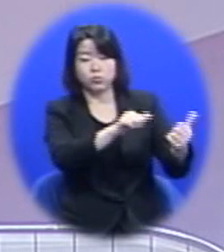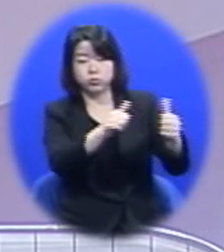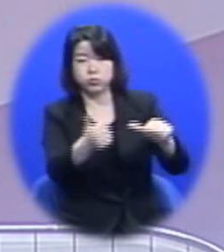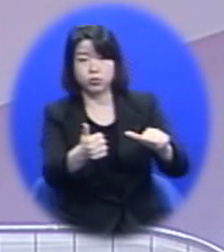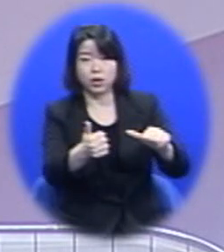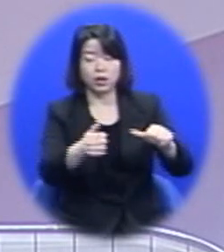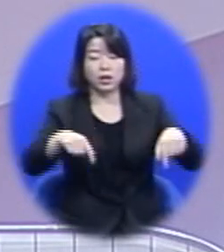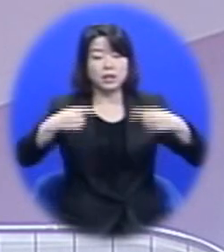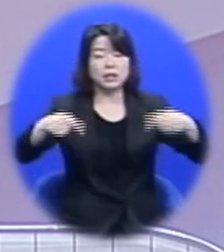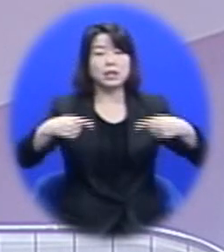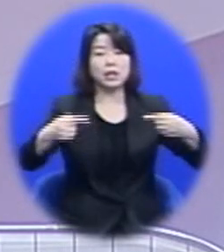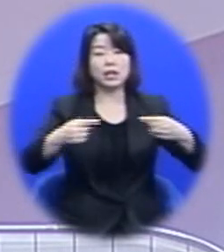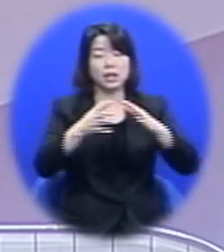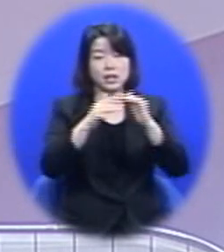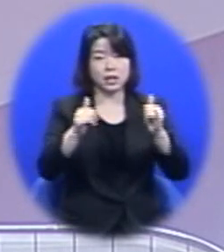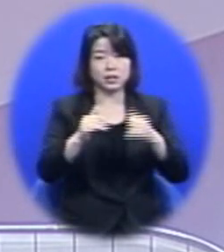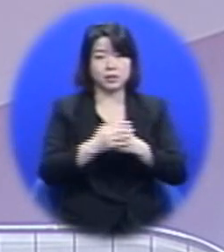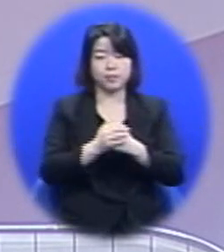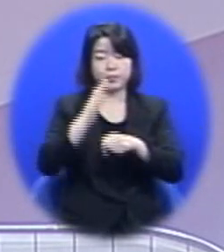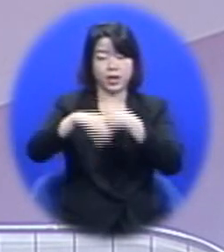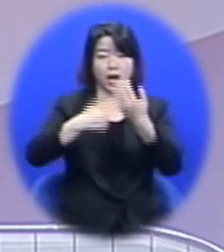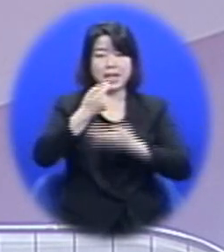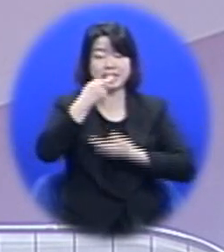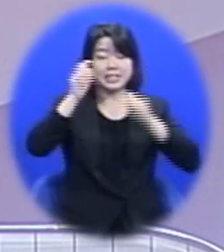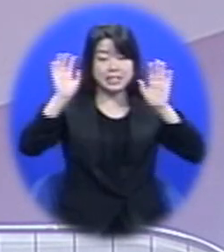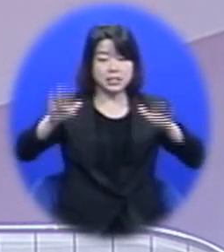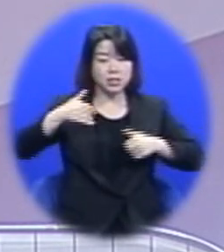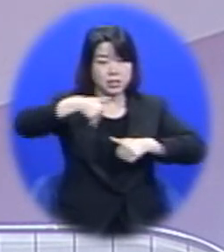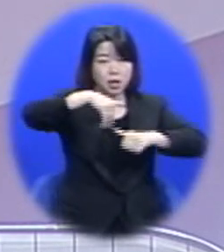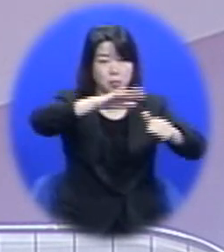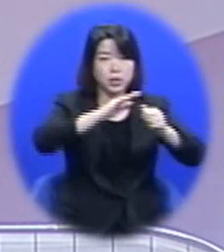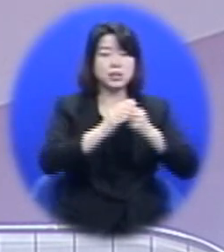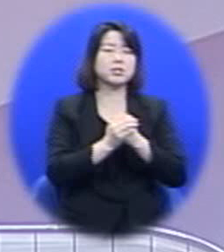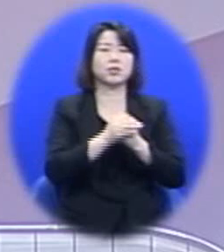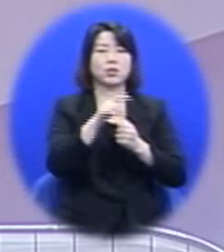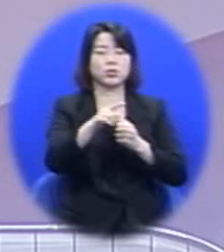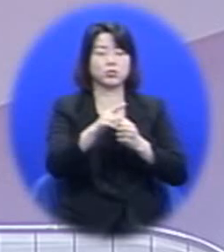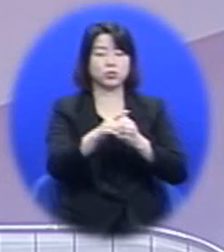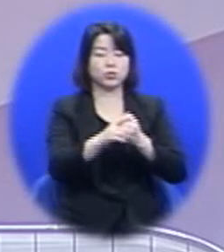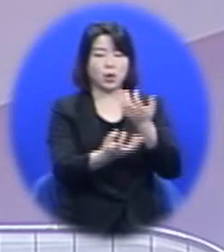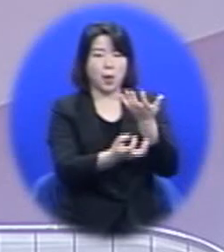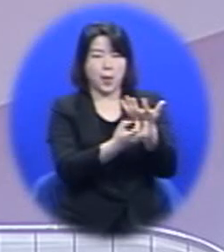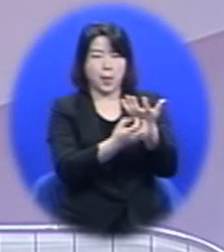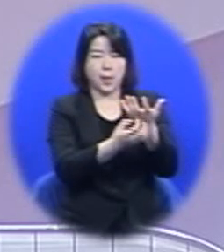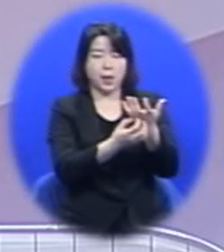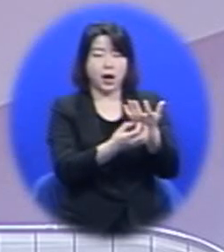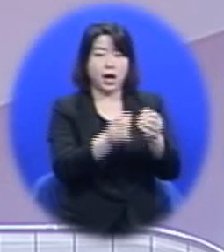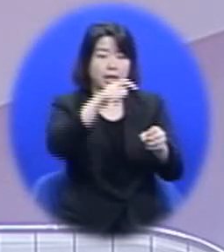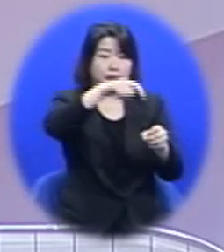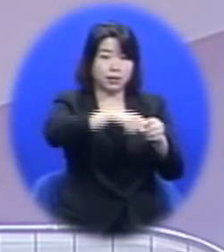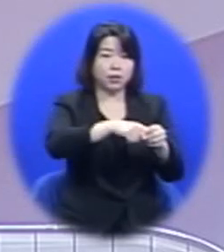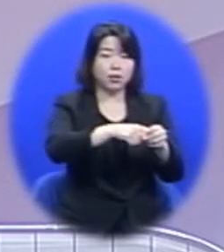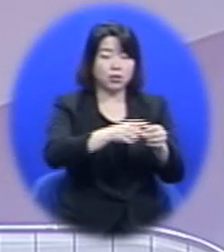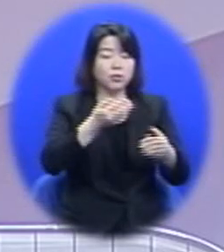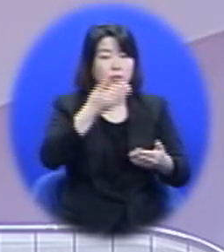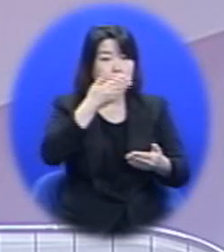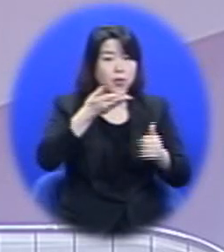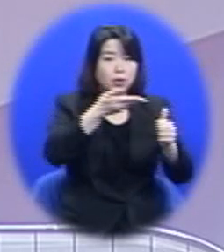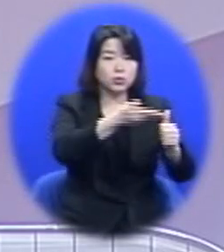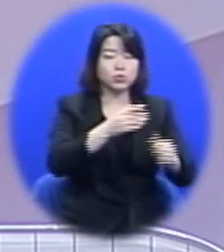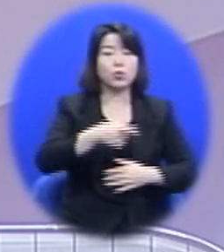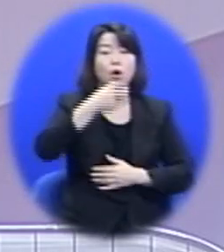이 엘리야를 하나님의 천사를 보내서 숯불에 구운 떡을 먹이고 물을